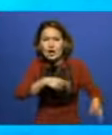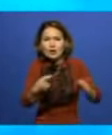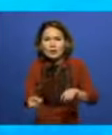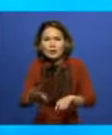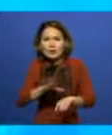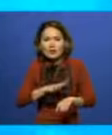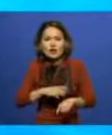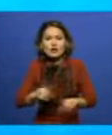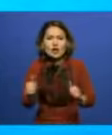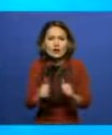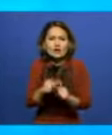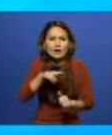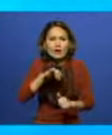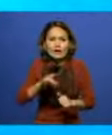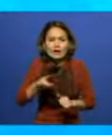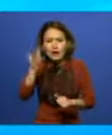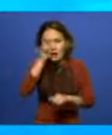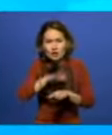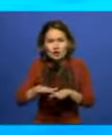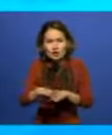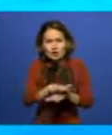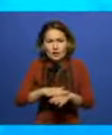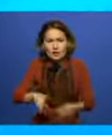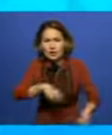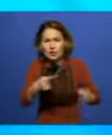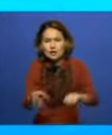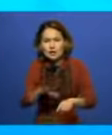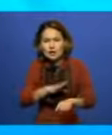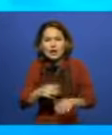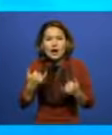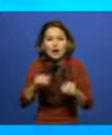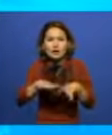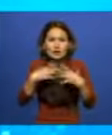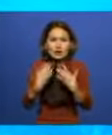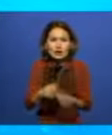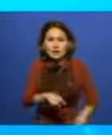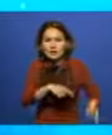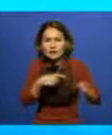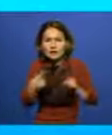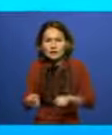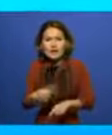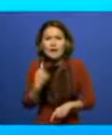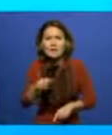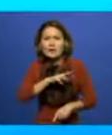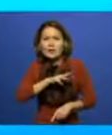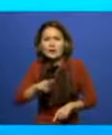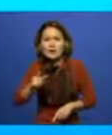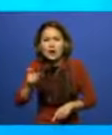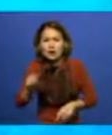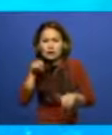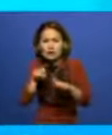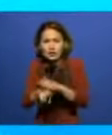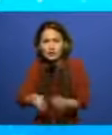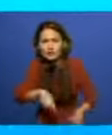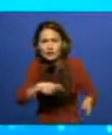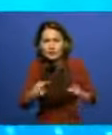көршілес Ливанға ағылып жатыр. Ресми мәлімет бойынша қазірдің өзінде бұл елге қоныс аударған сириялықтардың саны 1 миллионнан асады. Осындай